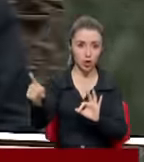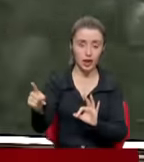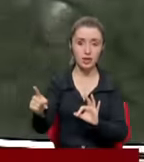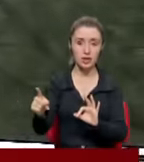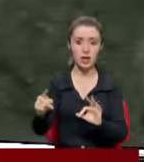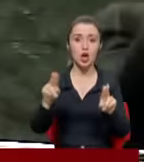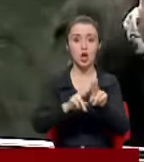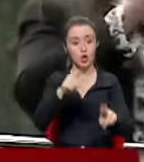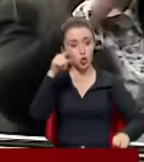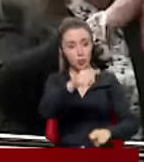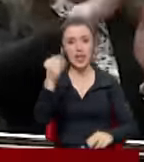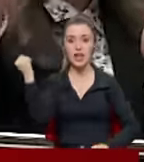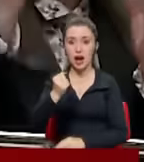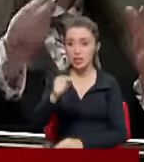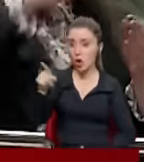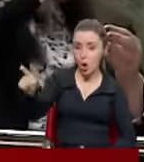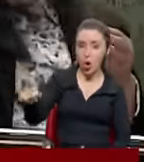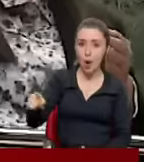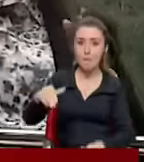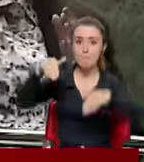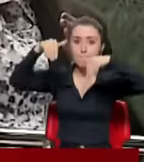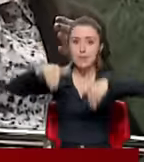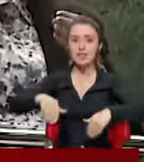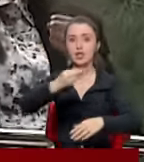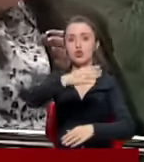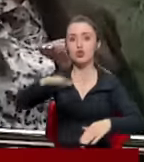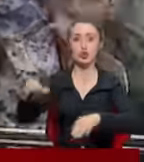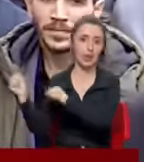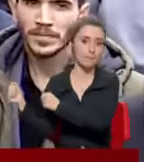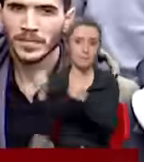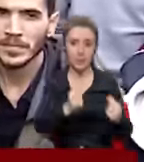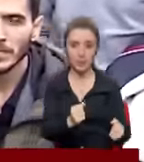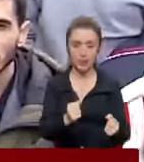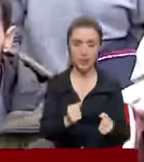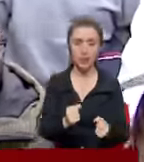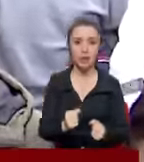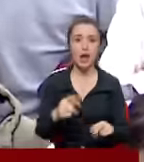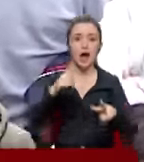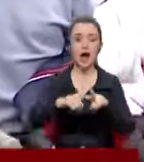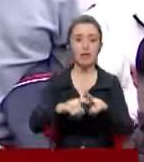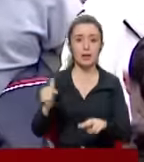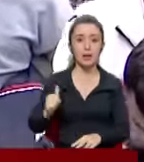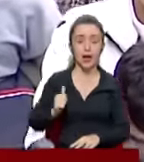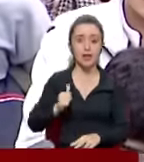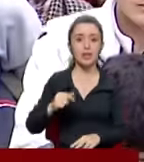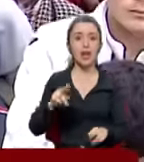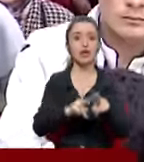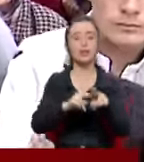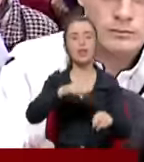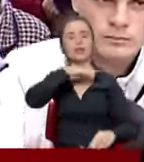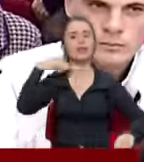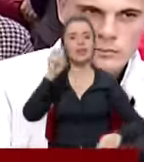kubilayın katilinin mezarına çocukları götürmüşler asteğmen kubilayın kafasını kesen